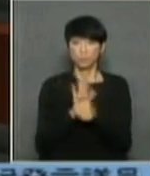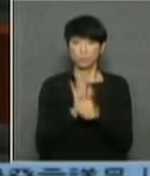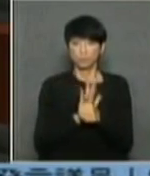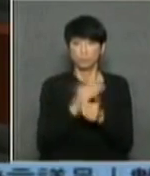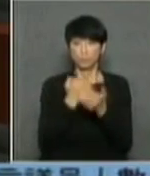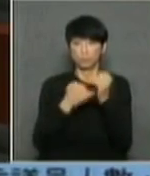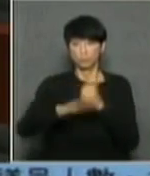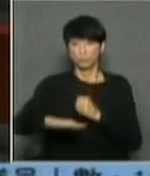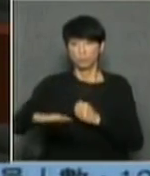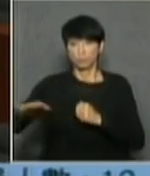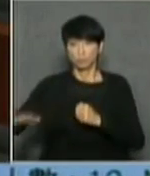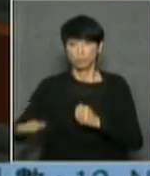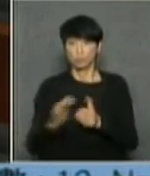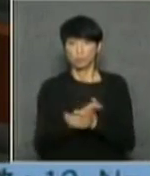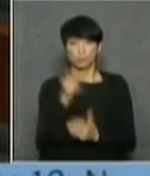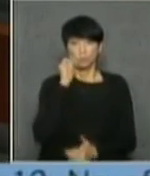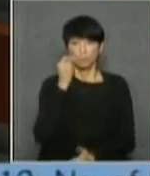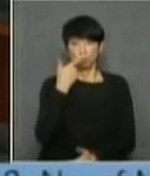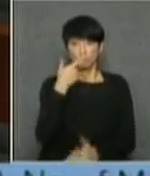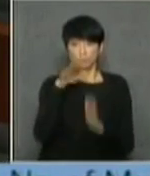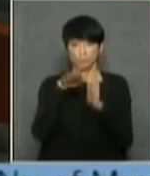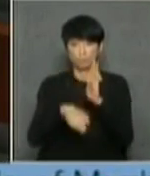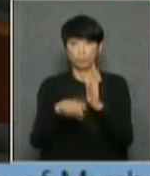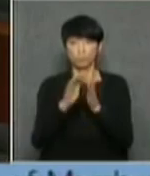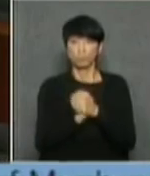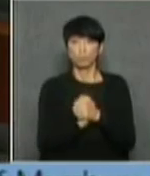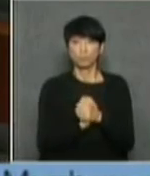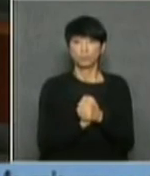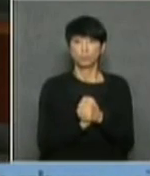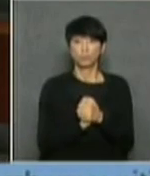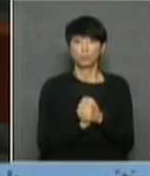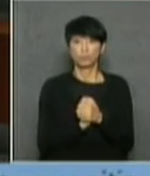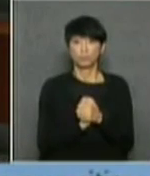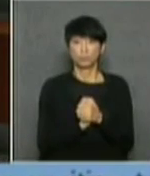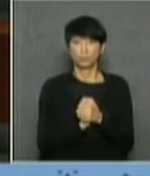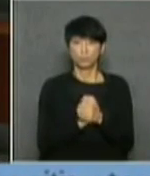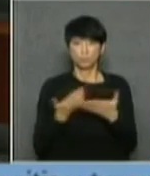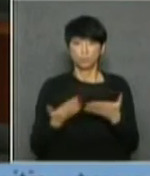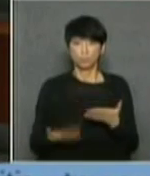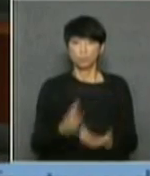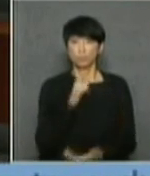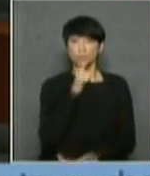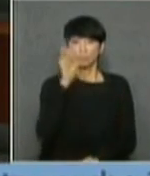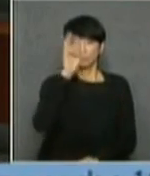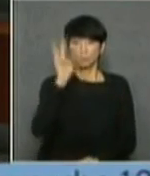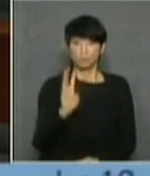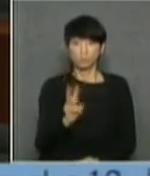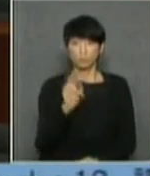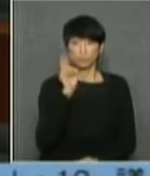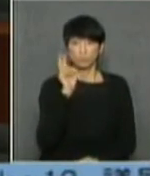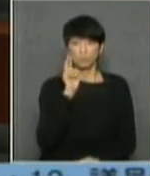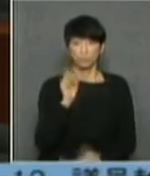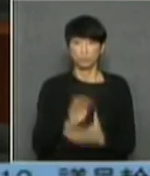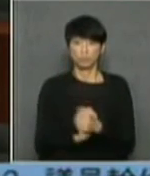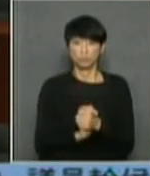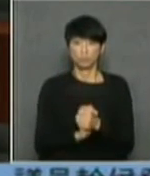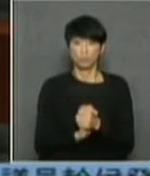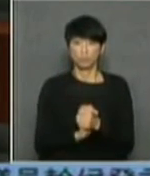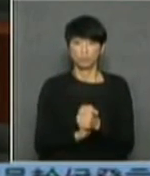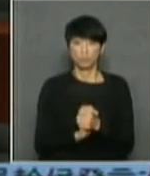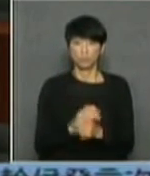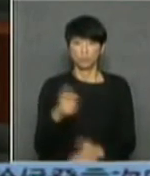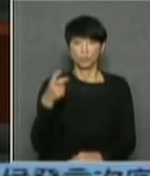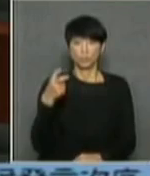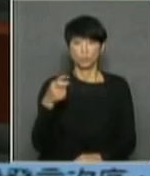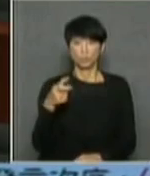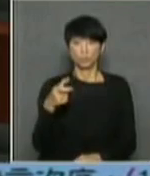界線呢是8歲以下。不過今次鉛水的有些村呢，譬如說元州村的